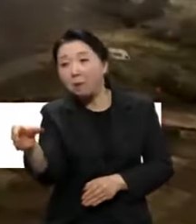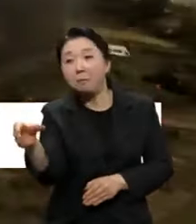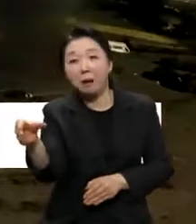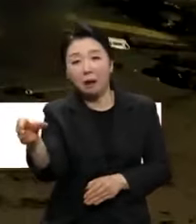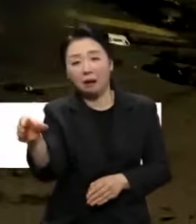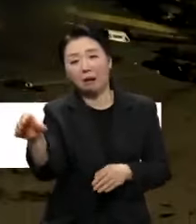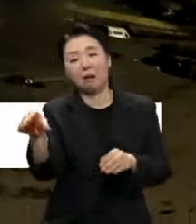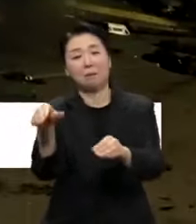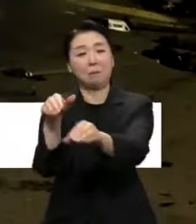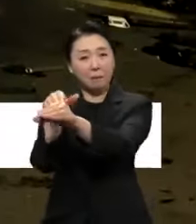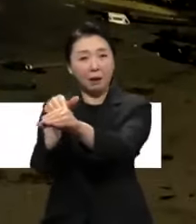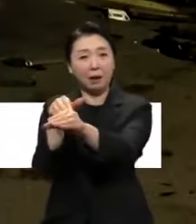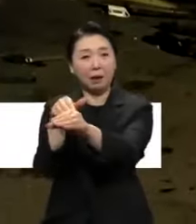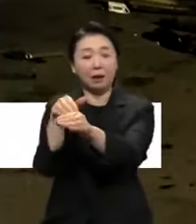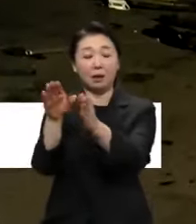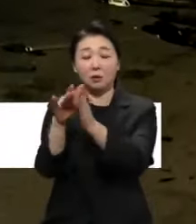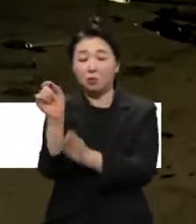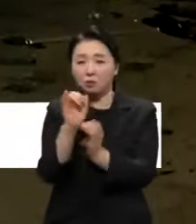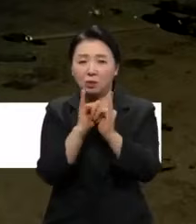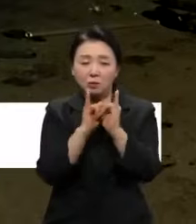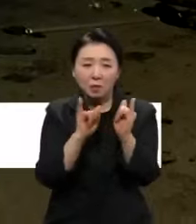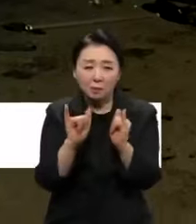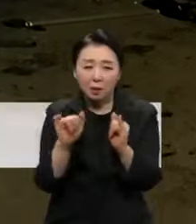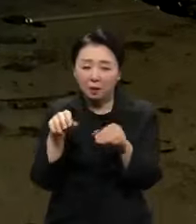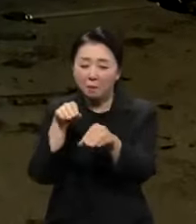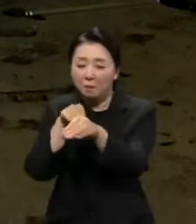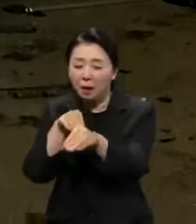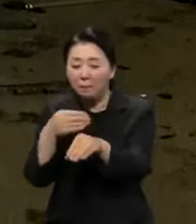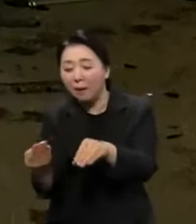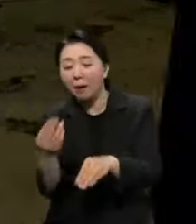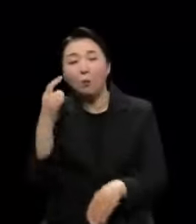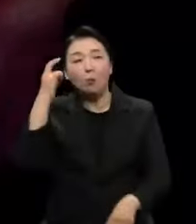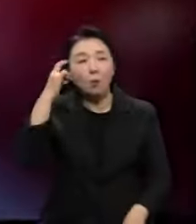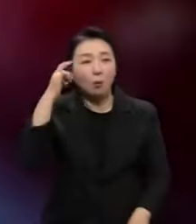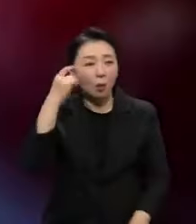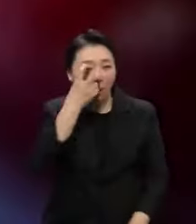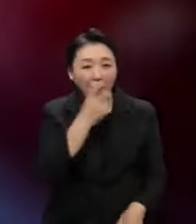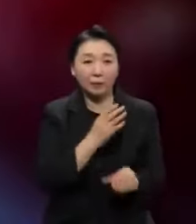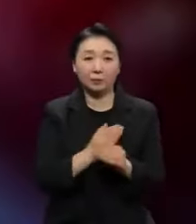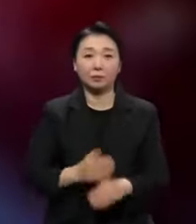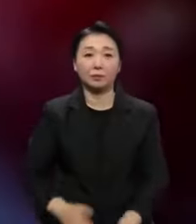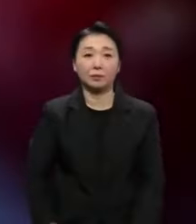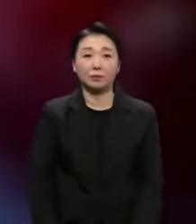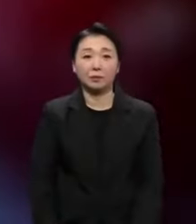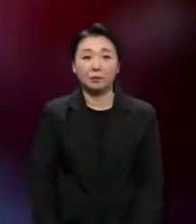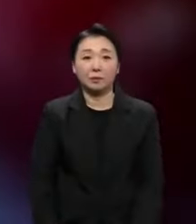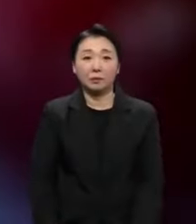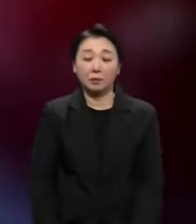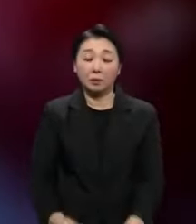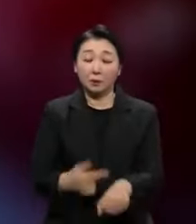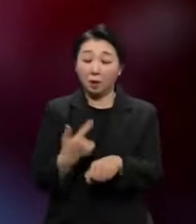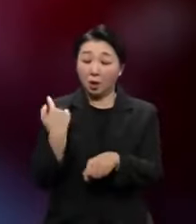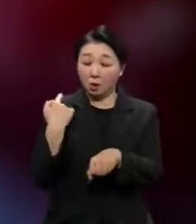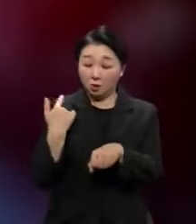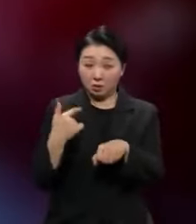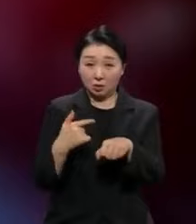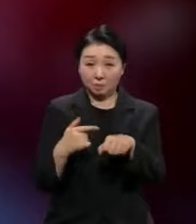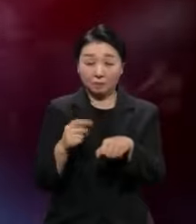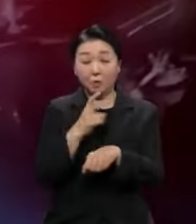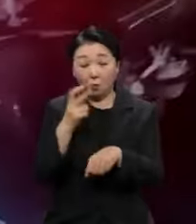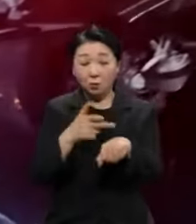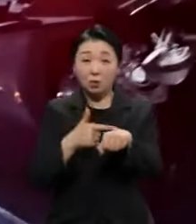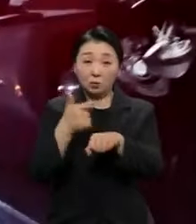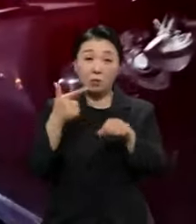것으로 보고 운전자를 상대로 정확한 사고 경의를 조사 중입니다 앞서 어제 오후 6시 25분에는 경남